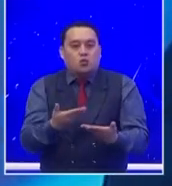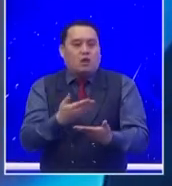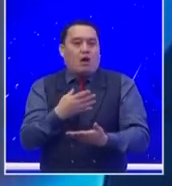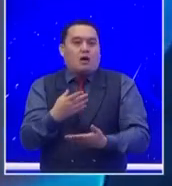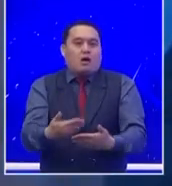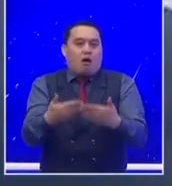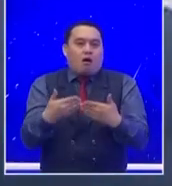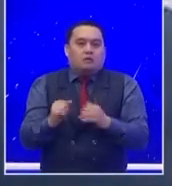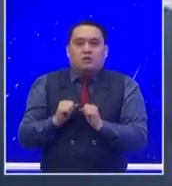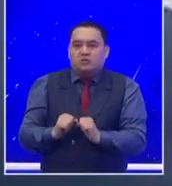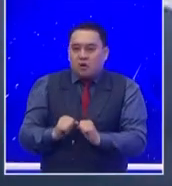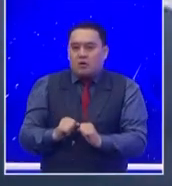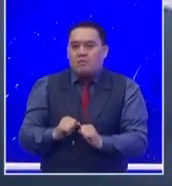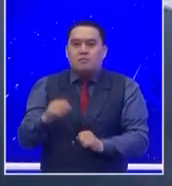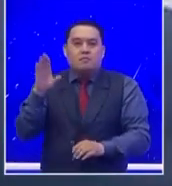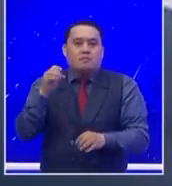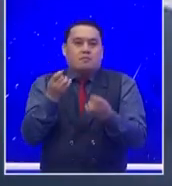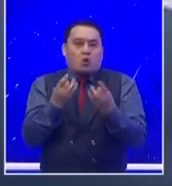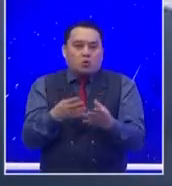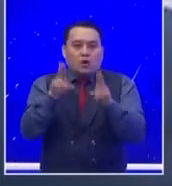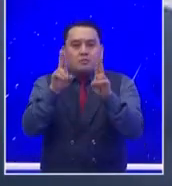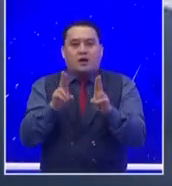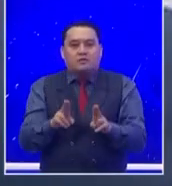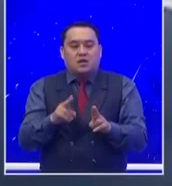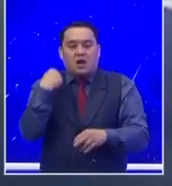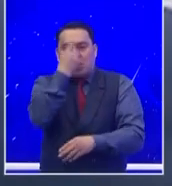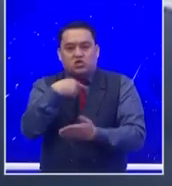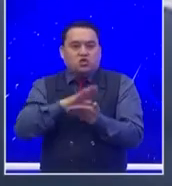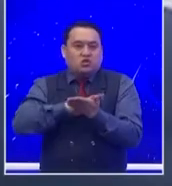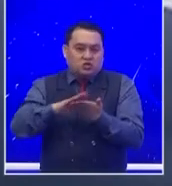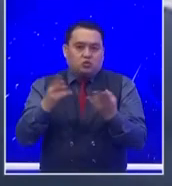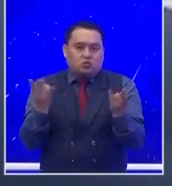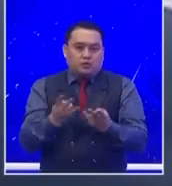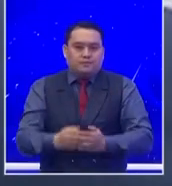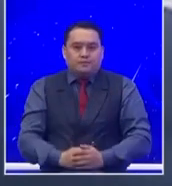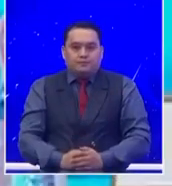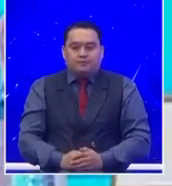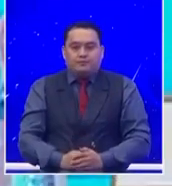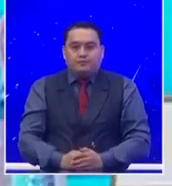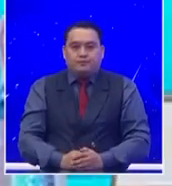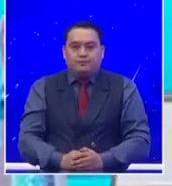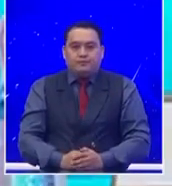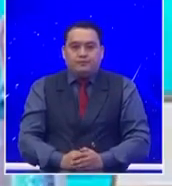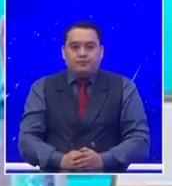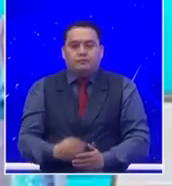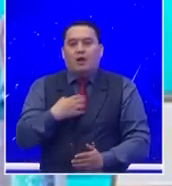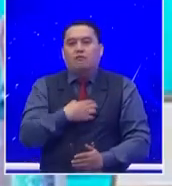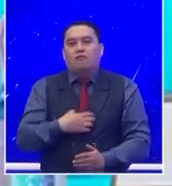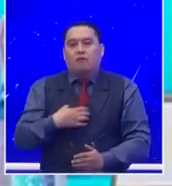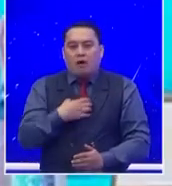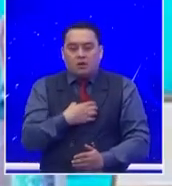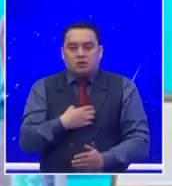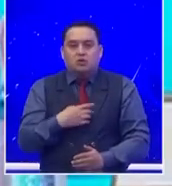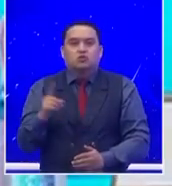предохраняться и соблюдать элементарные правила личной гигиены важным является